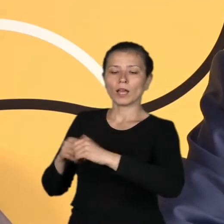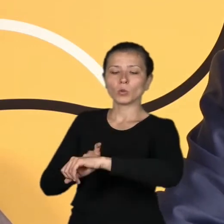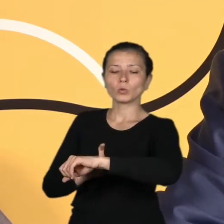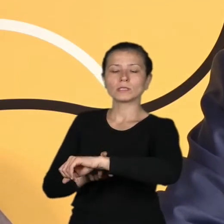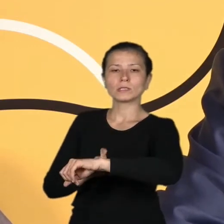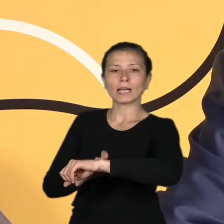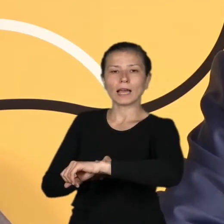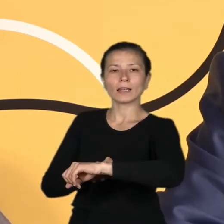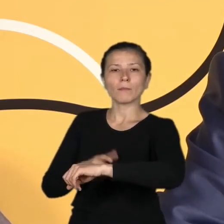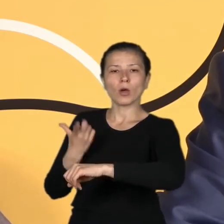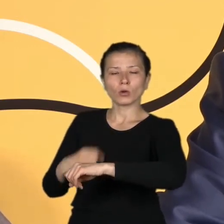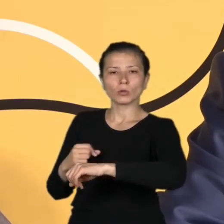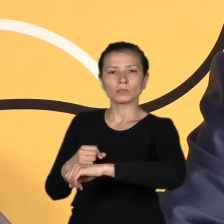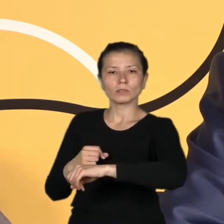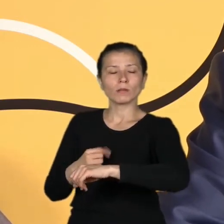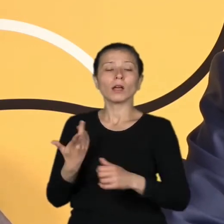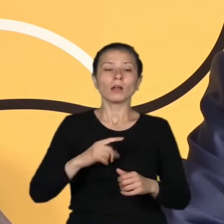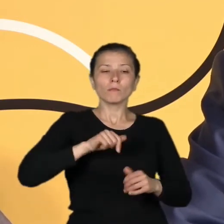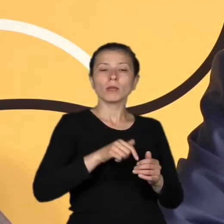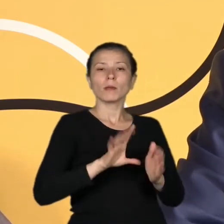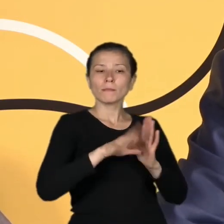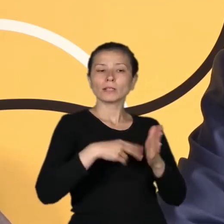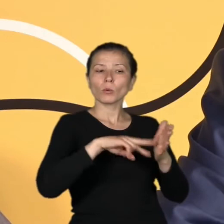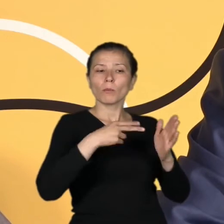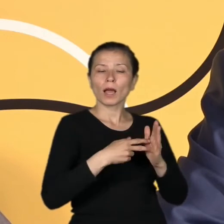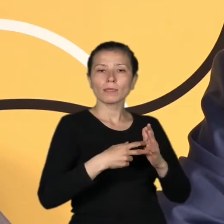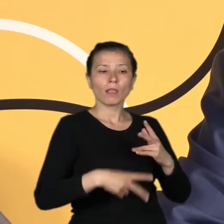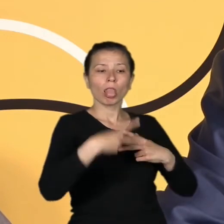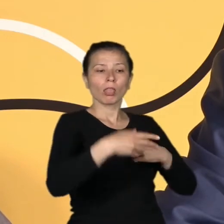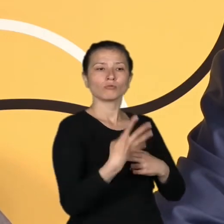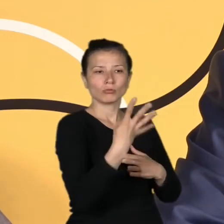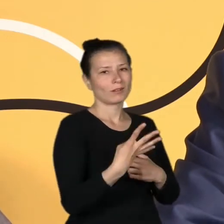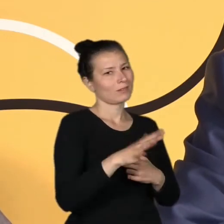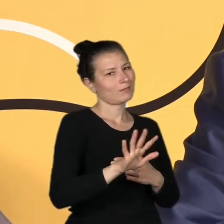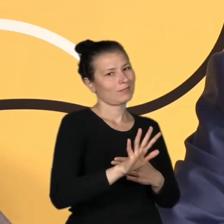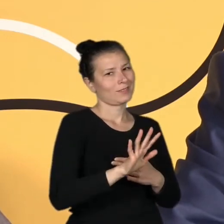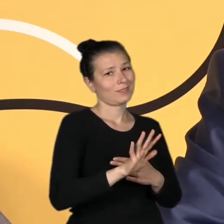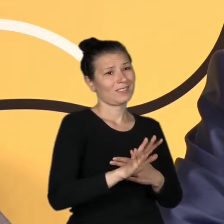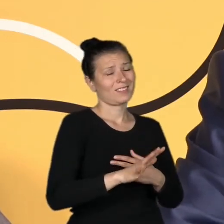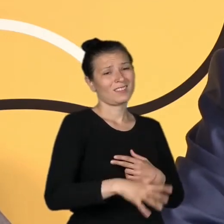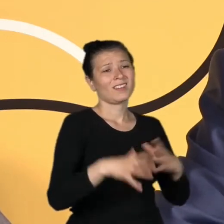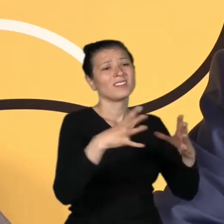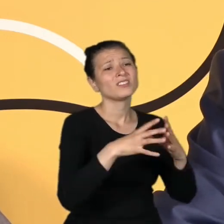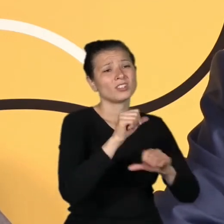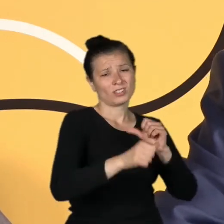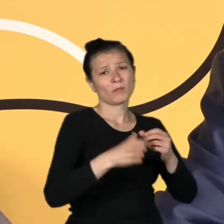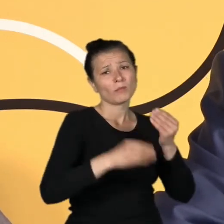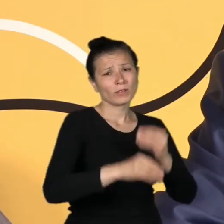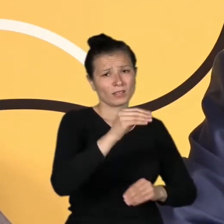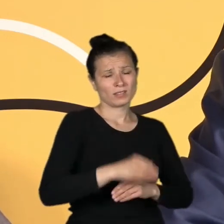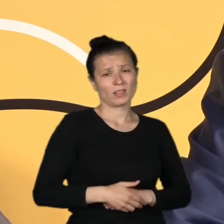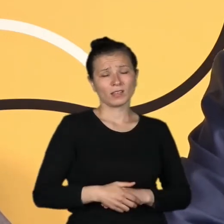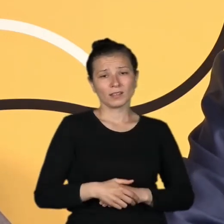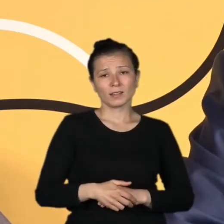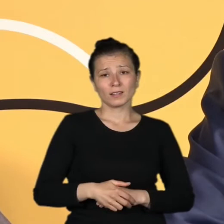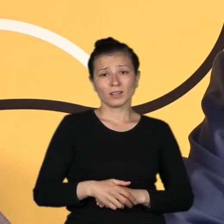szybko, w mieście zupełnie inaczej. Miasto planujemy nie na 4 lata do przodu, tylko na dziesiątki lat do przodu. I wydaje mi się, że to